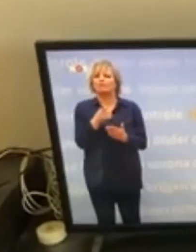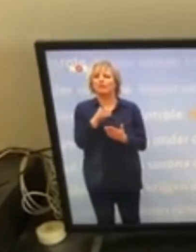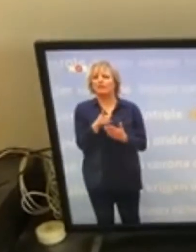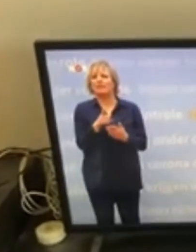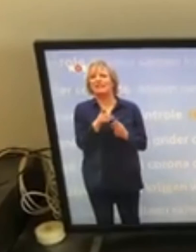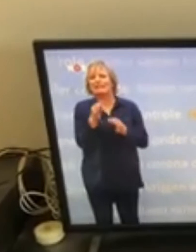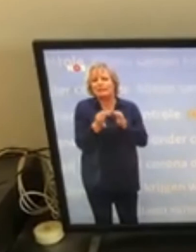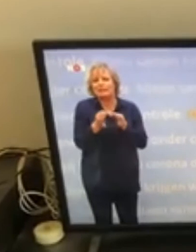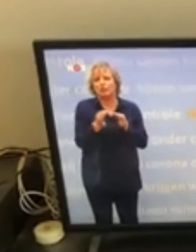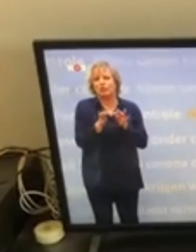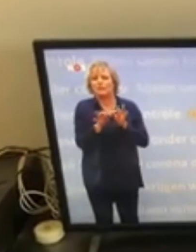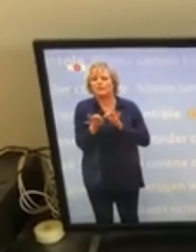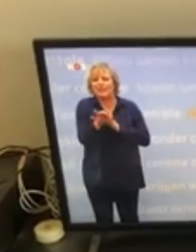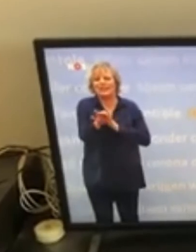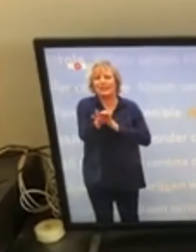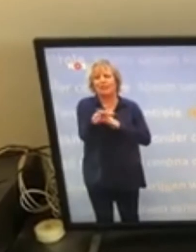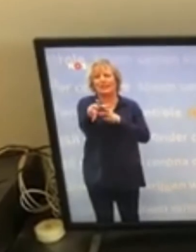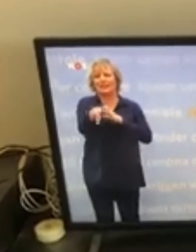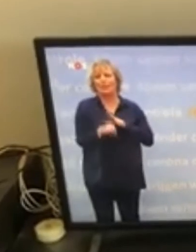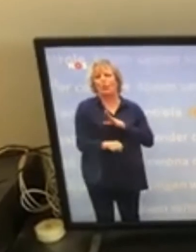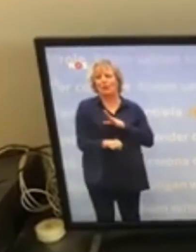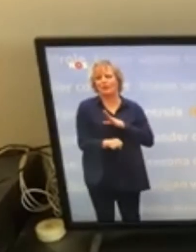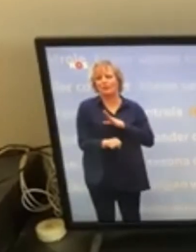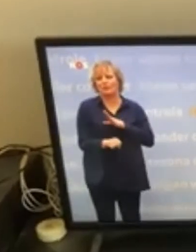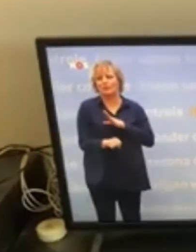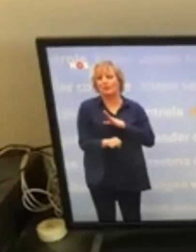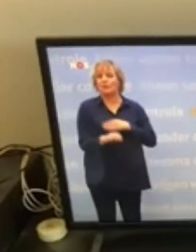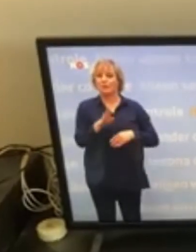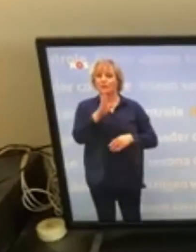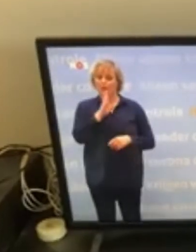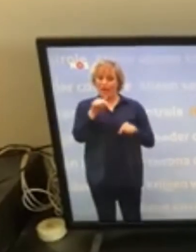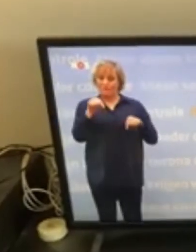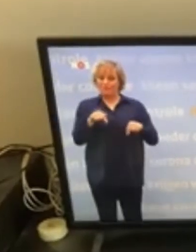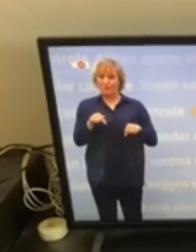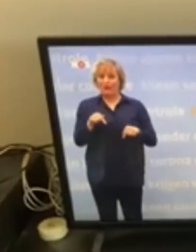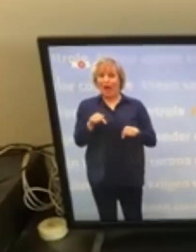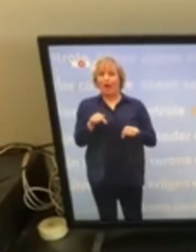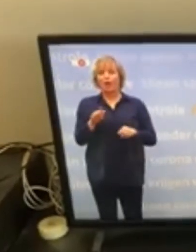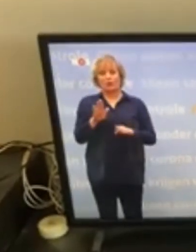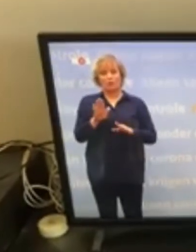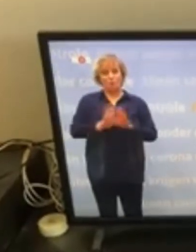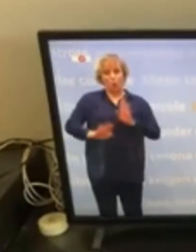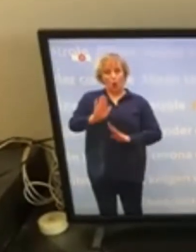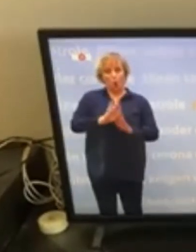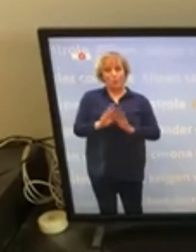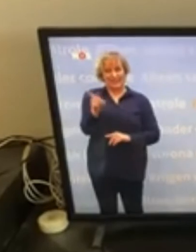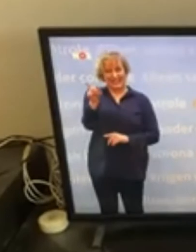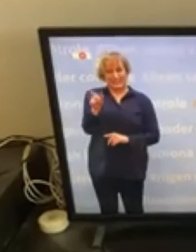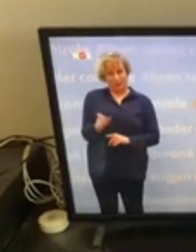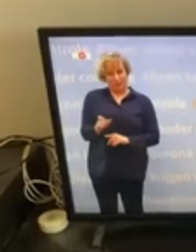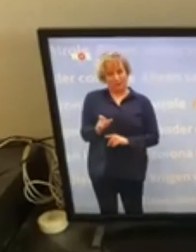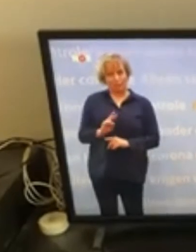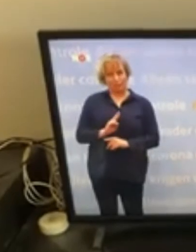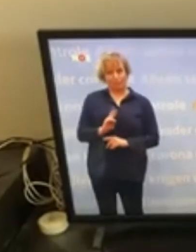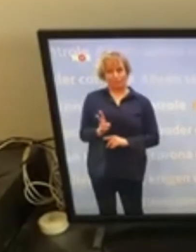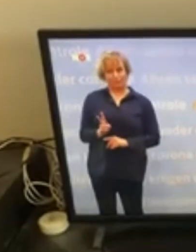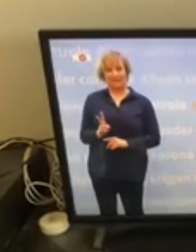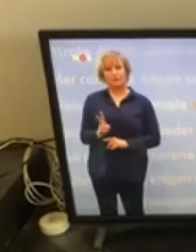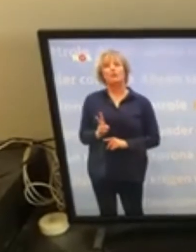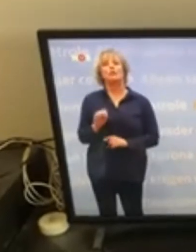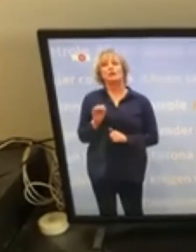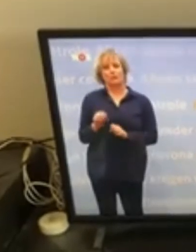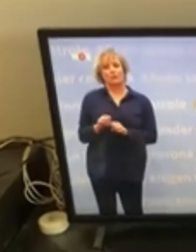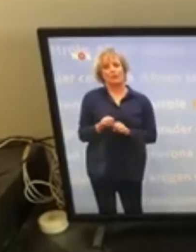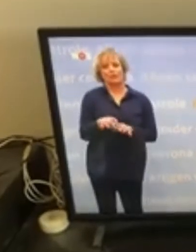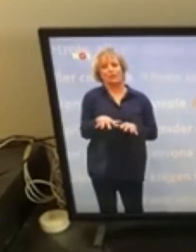isoleren. En als we vandaag voorkomen dat iemand besmet raakt, verhinderen we ook dat diegene morgen weer anderen besmet. Ja. En dat die